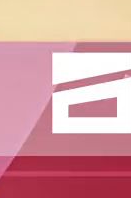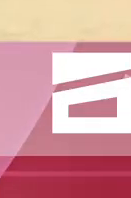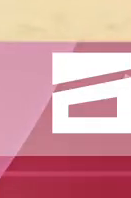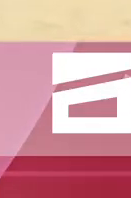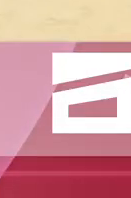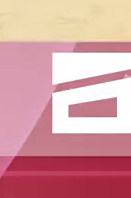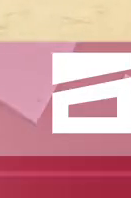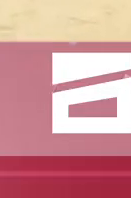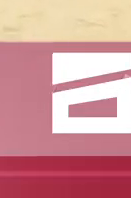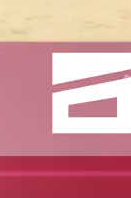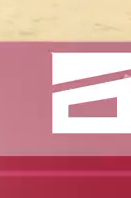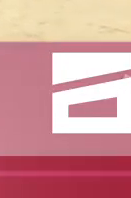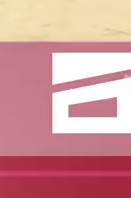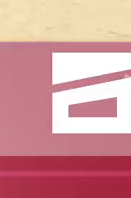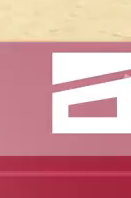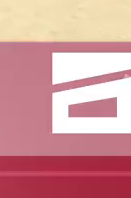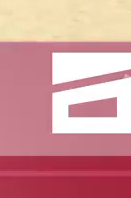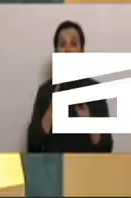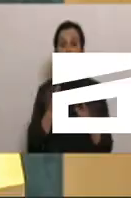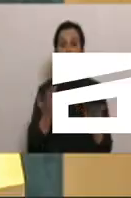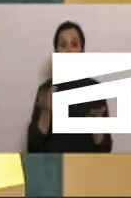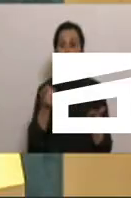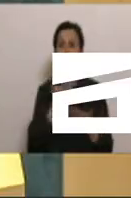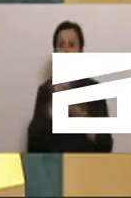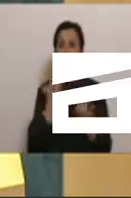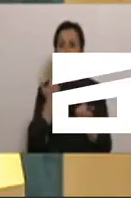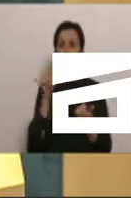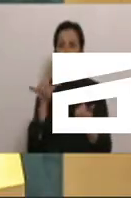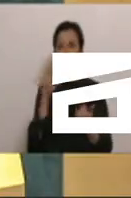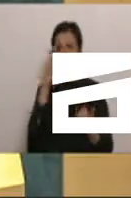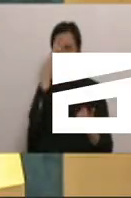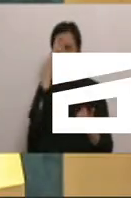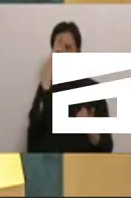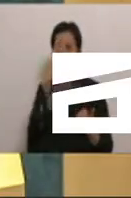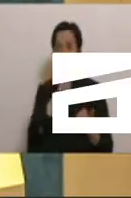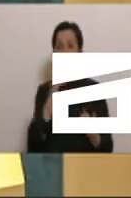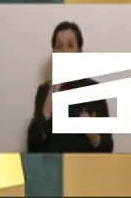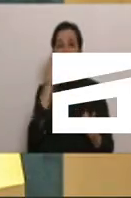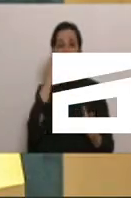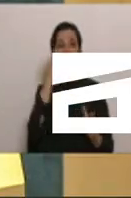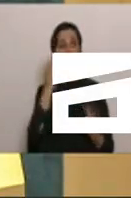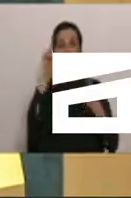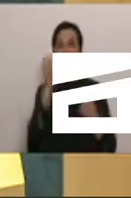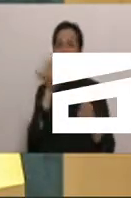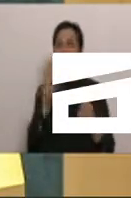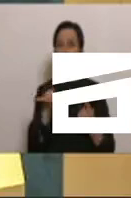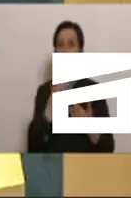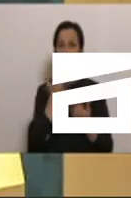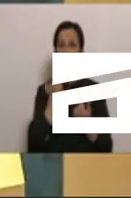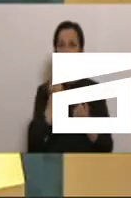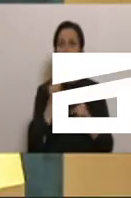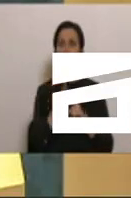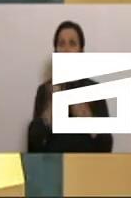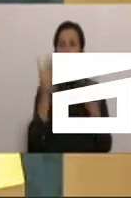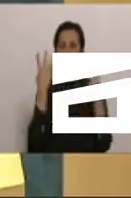გავცე. იმიტომ რომ არ გავთ არანაირად სახელმწიფოებრივი არც ერთი იდეა და არც